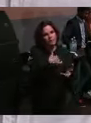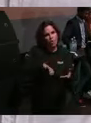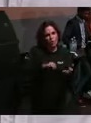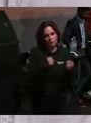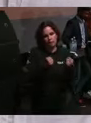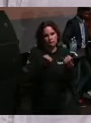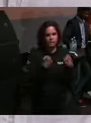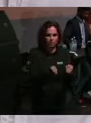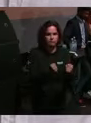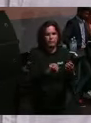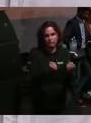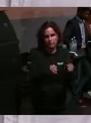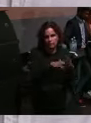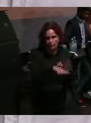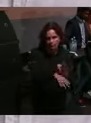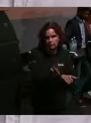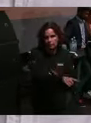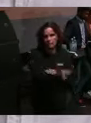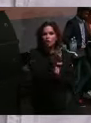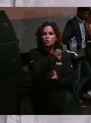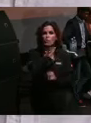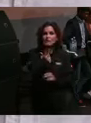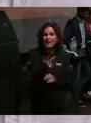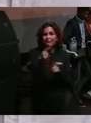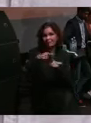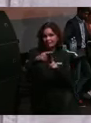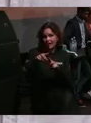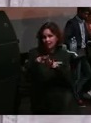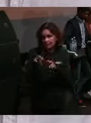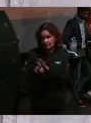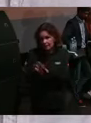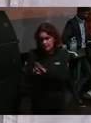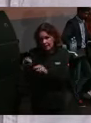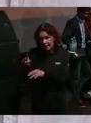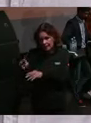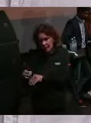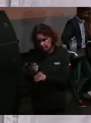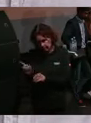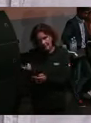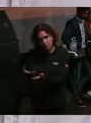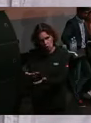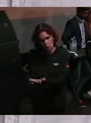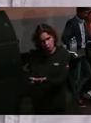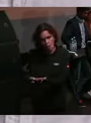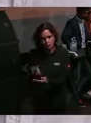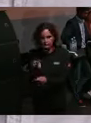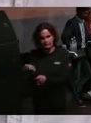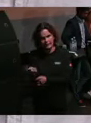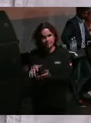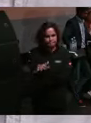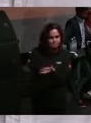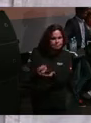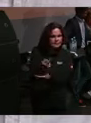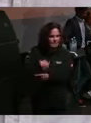Og 23 terawattimer som NVE foreslår at vi, eller sånn tenker at vi må